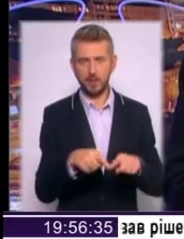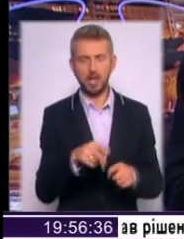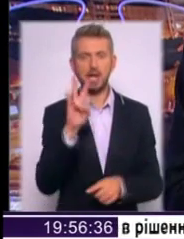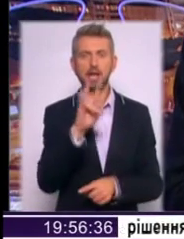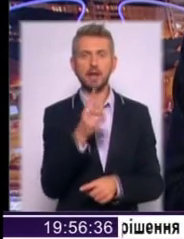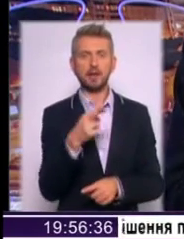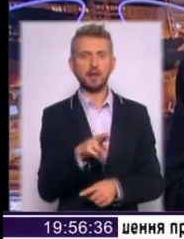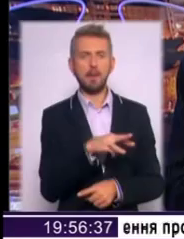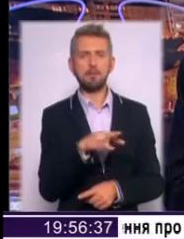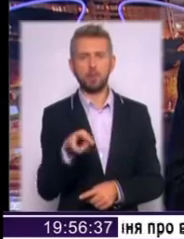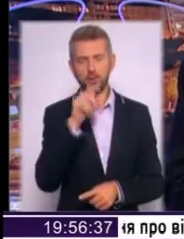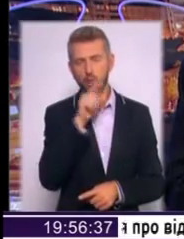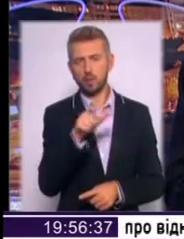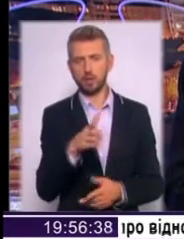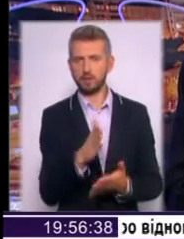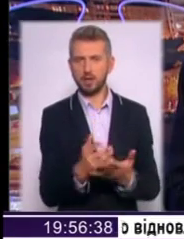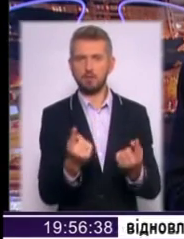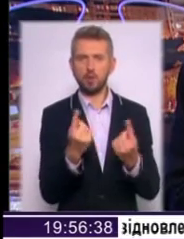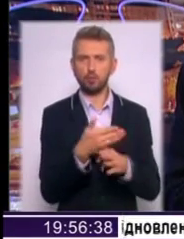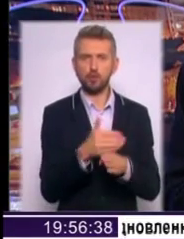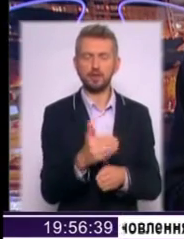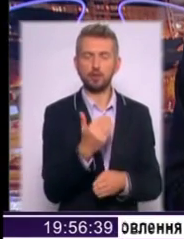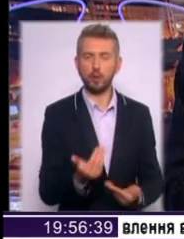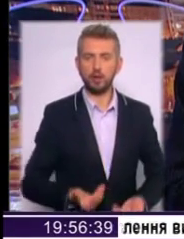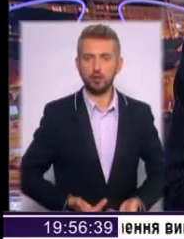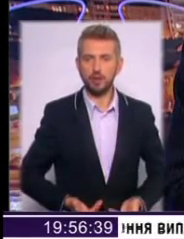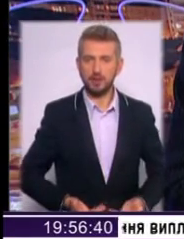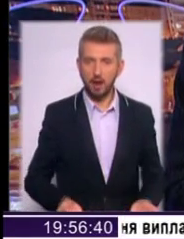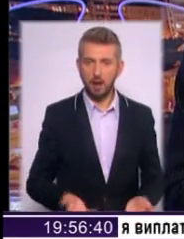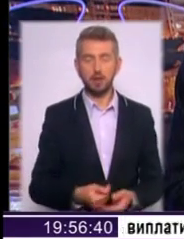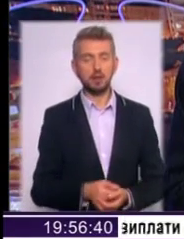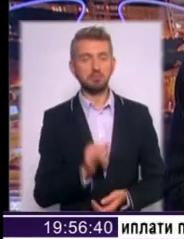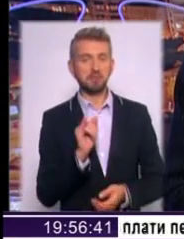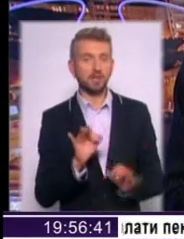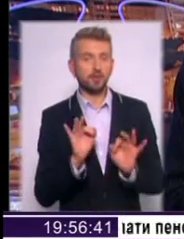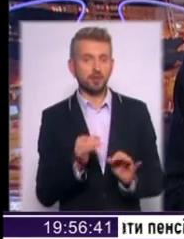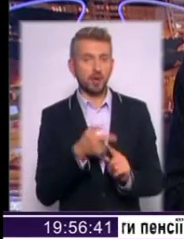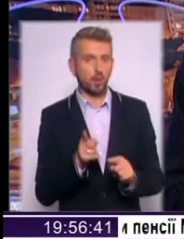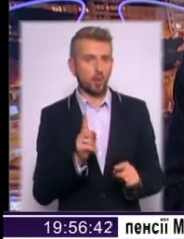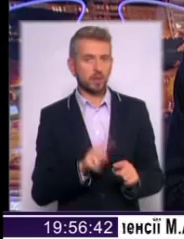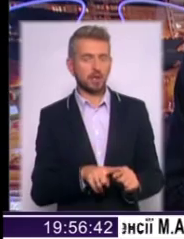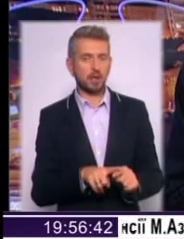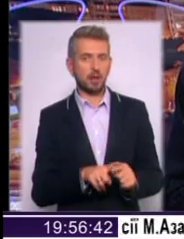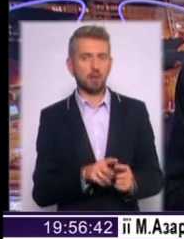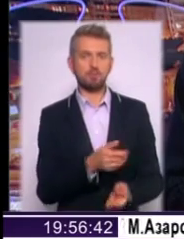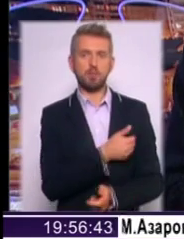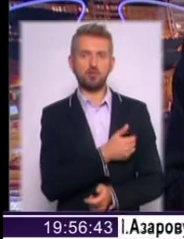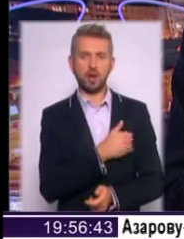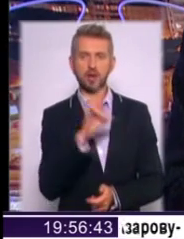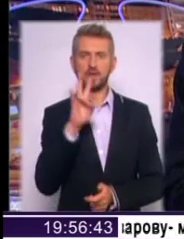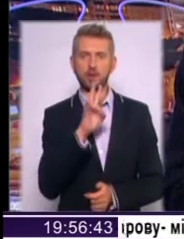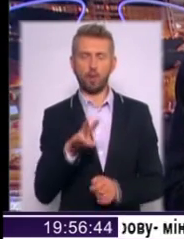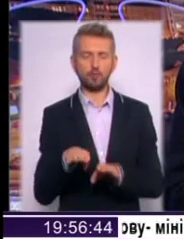для мільйонів українців є вагомою частиною їхнього життя. І, звичайно, оце бажання церковної